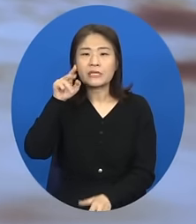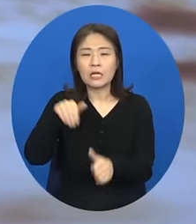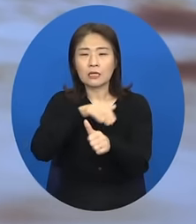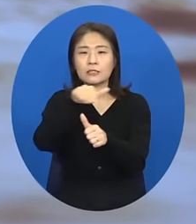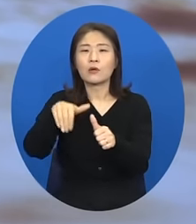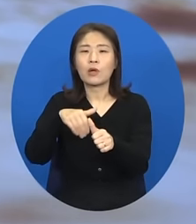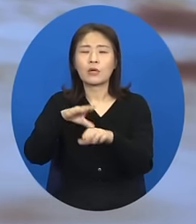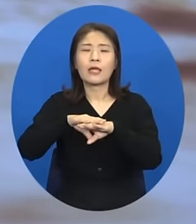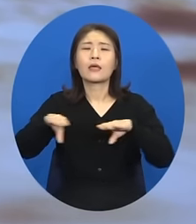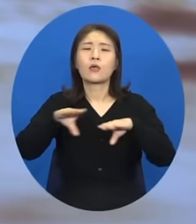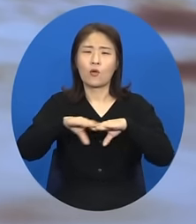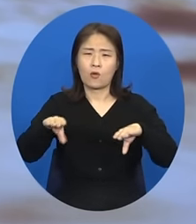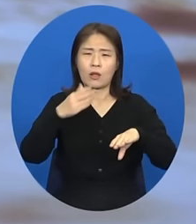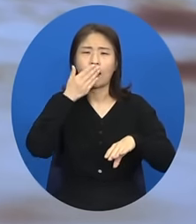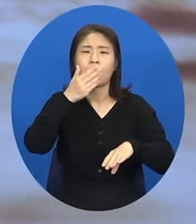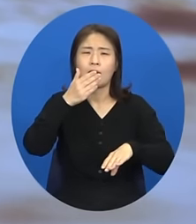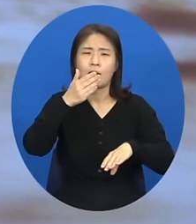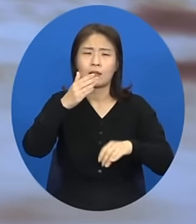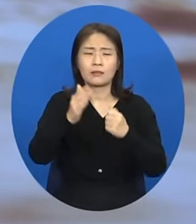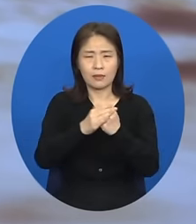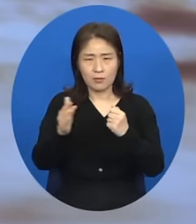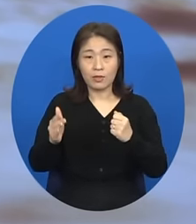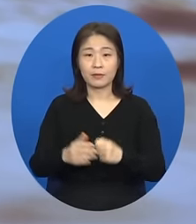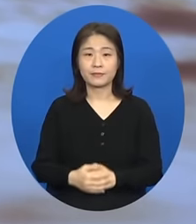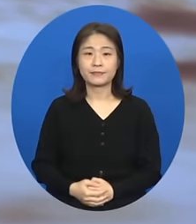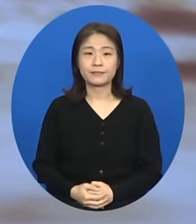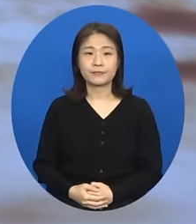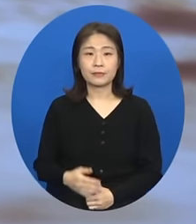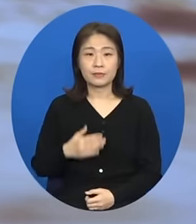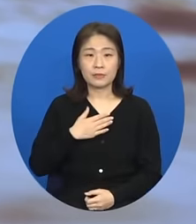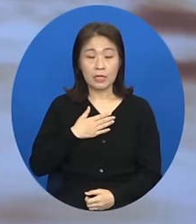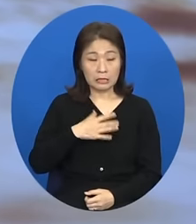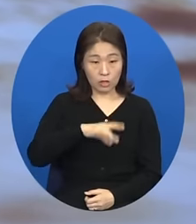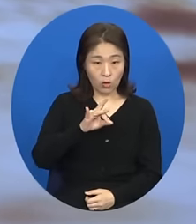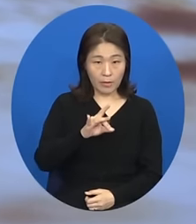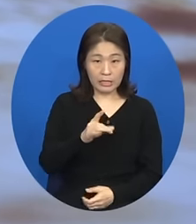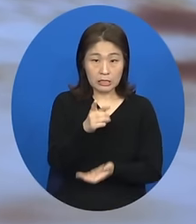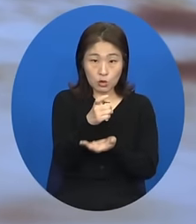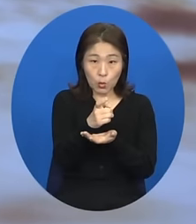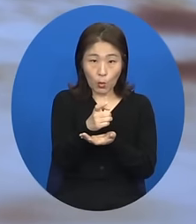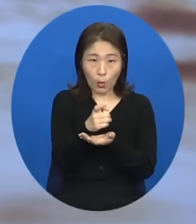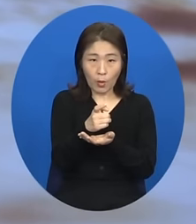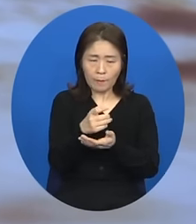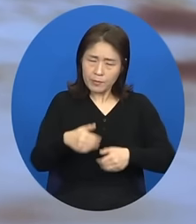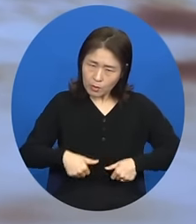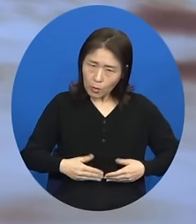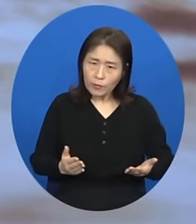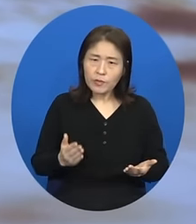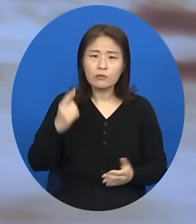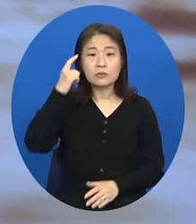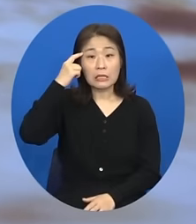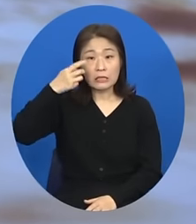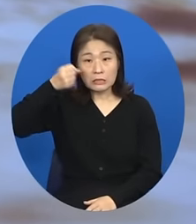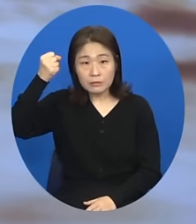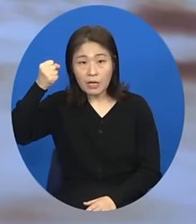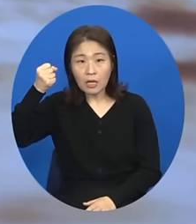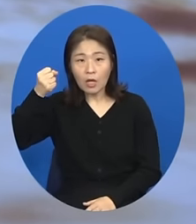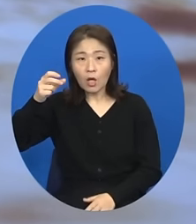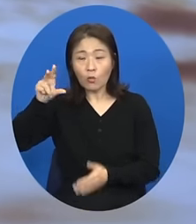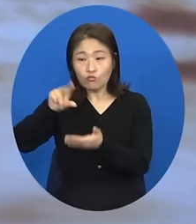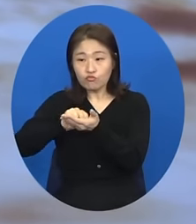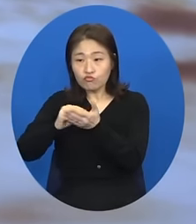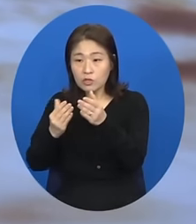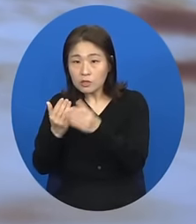됐기 때문입니다. 여러분, 제게 있어서 이 총은 처음에는 불필요했지만 나중에 문제가 생기니까